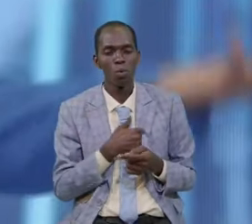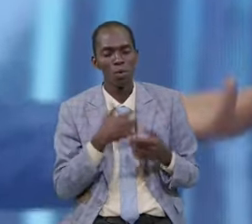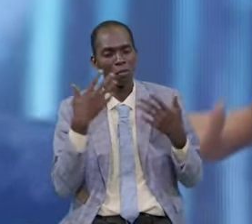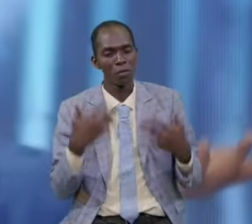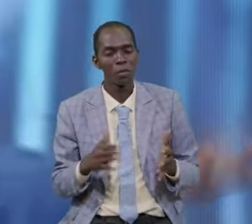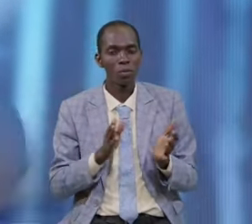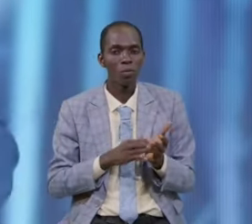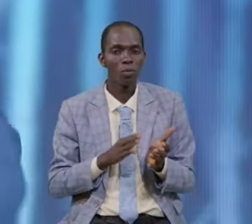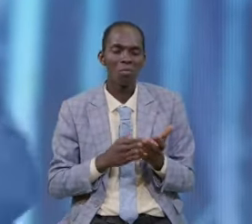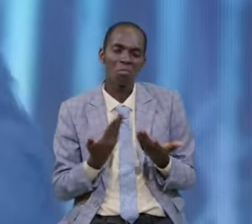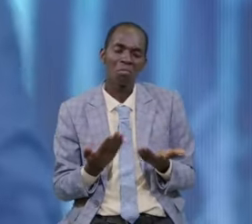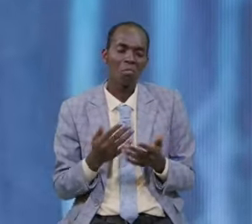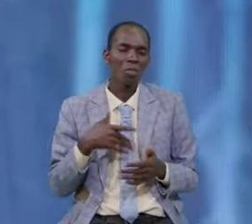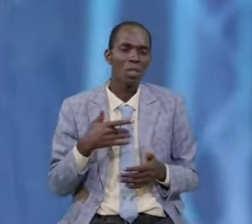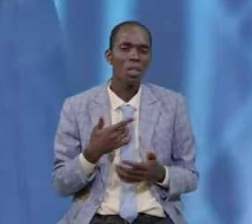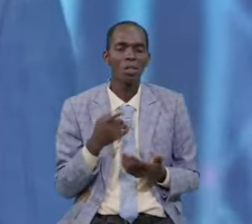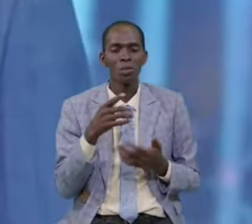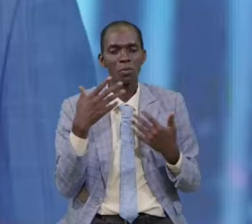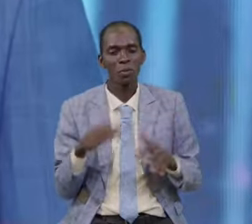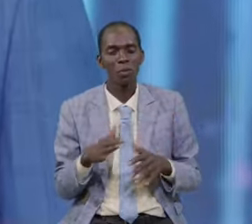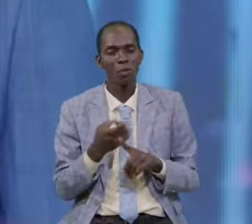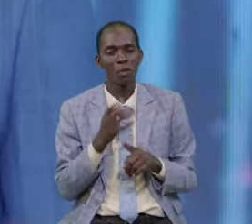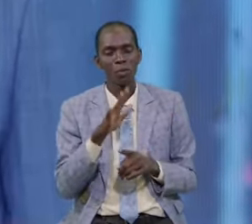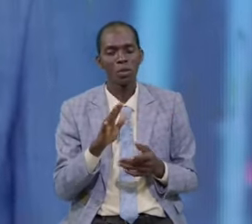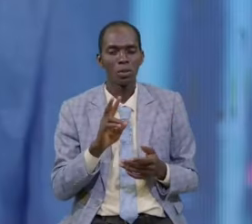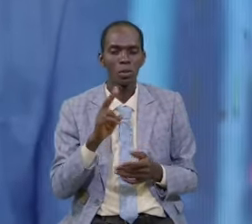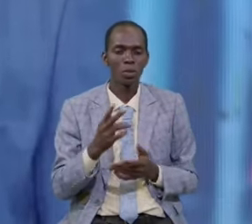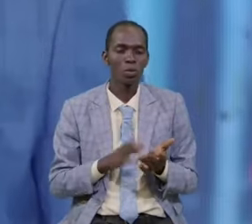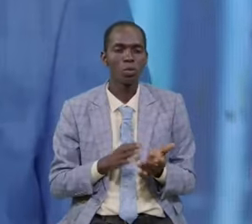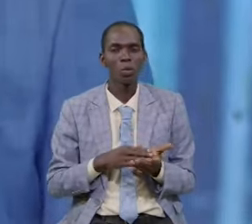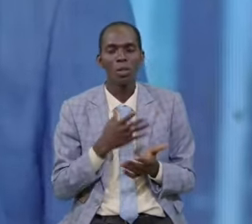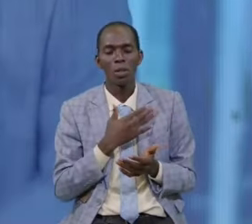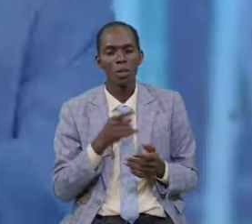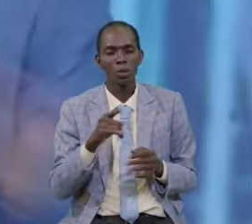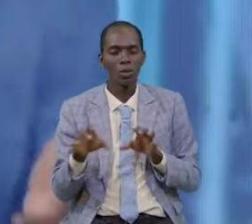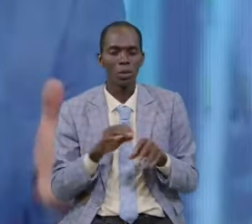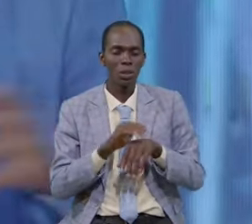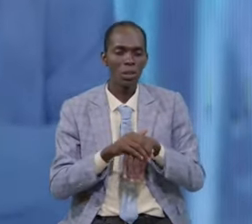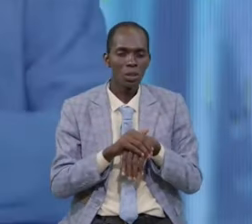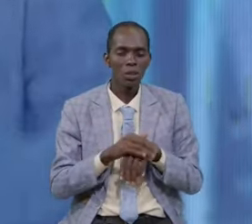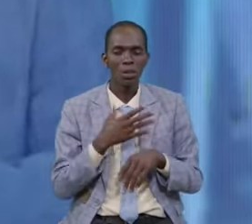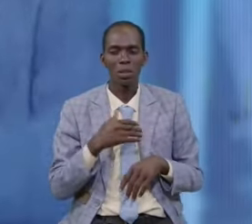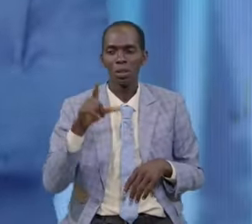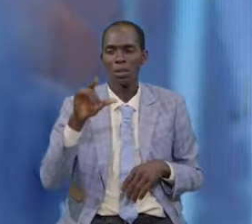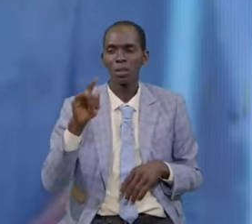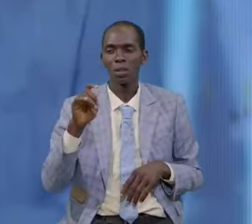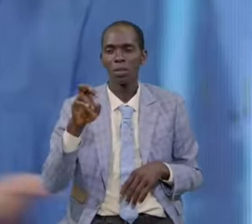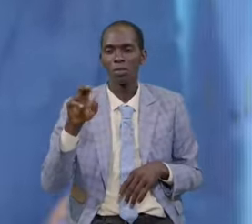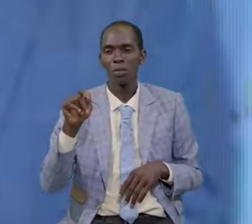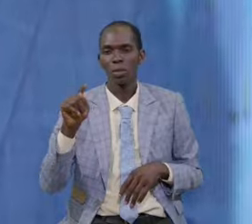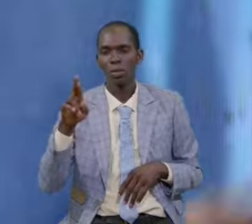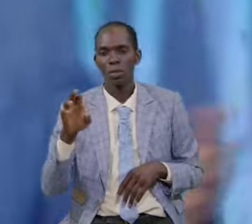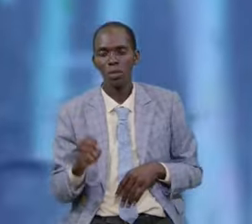par exemple, tu as quitté le secondaire et maintenant tu as fait la littérature, tu as fait mathématiques, ainsi de